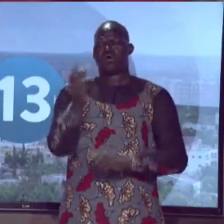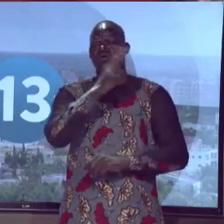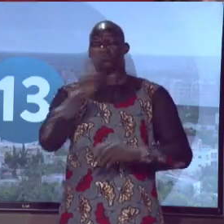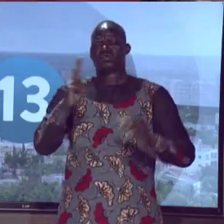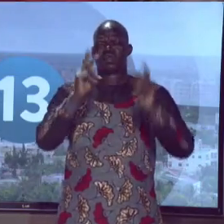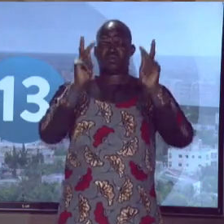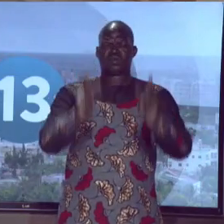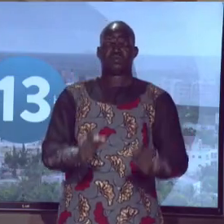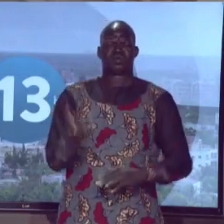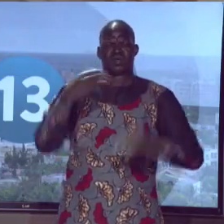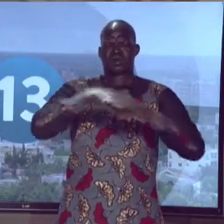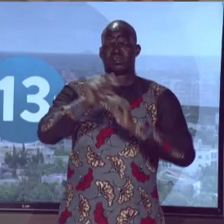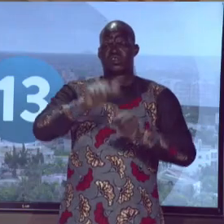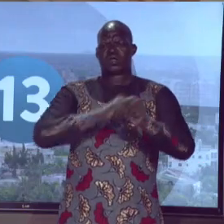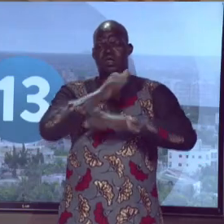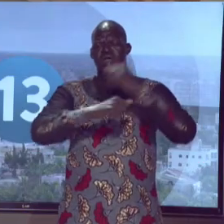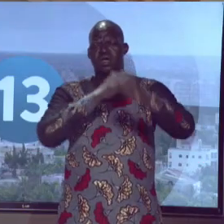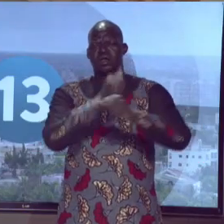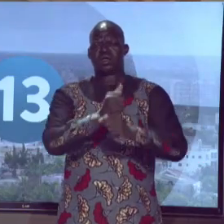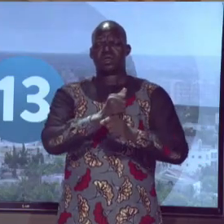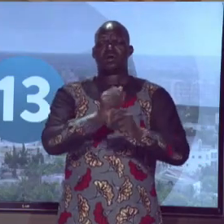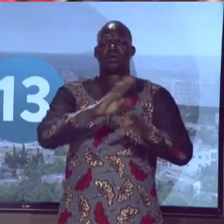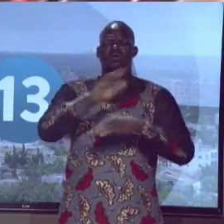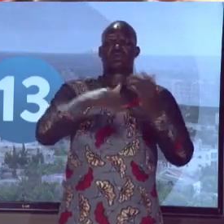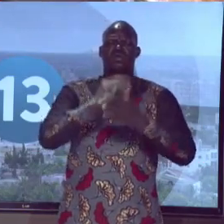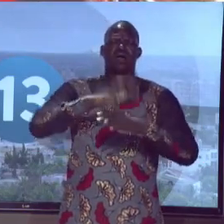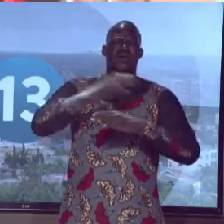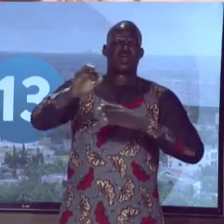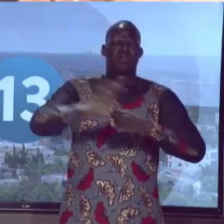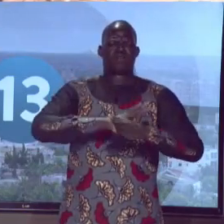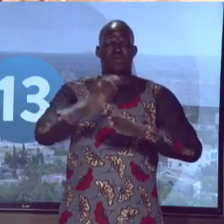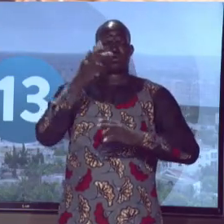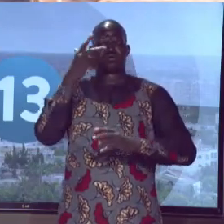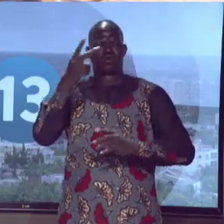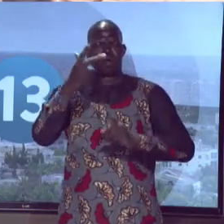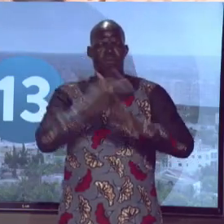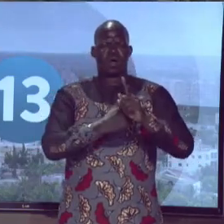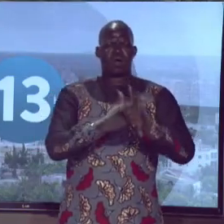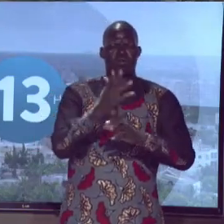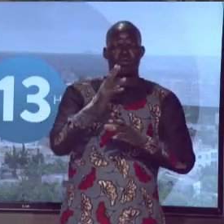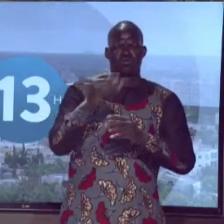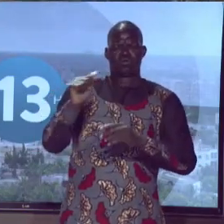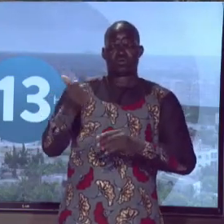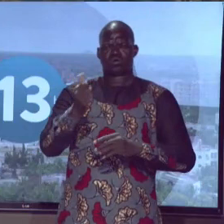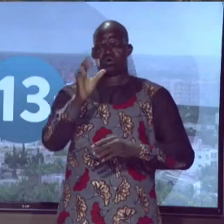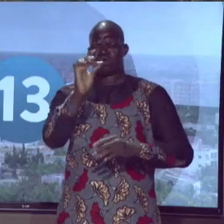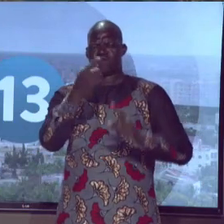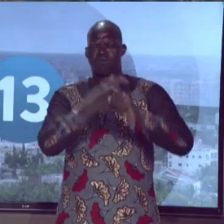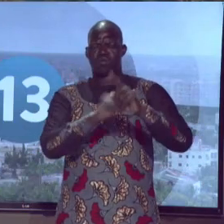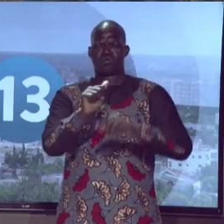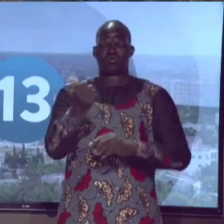leur entrée chaque année au CFPO. Après une formation de 3 mois pour certains et 9 mois pour d'autres, ils